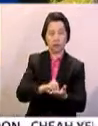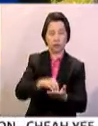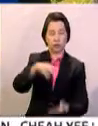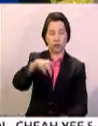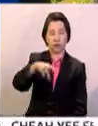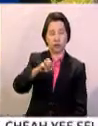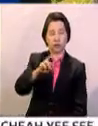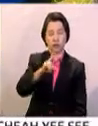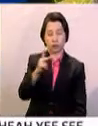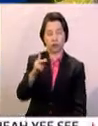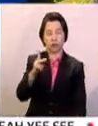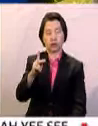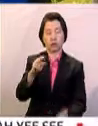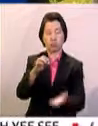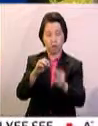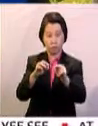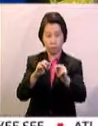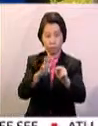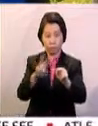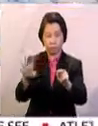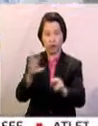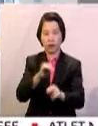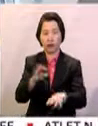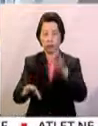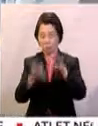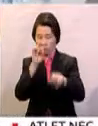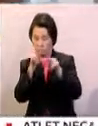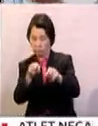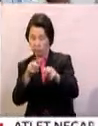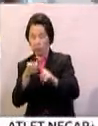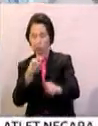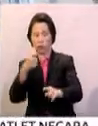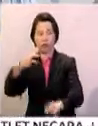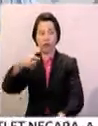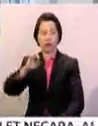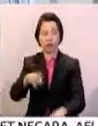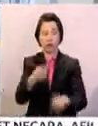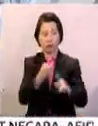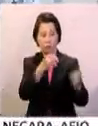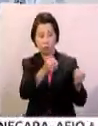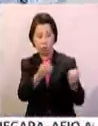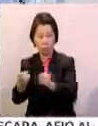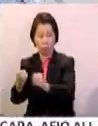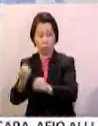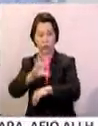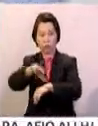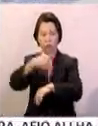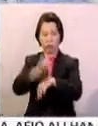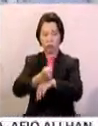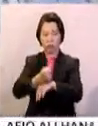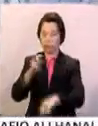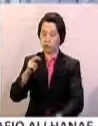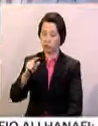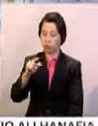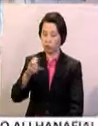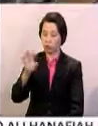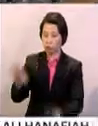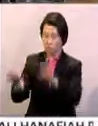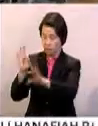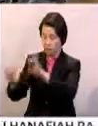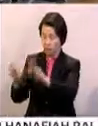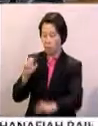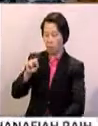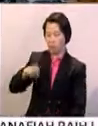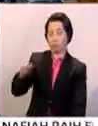Semenyih. Di samping itu, pemerhati-pemerhati pilihan raya daripada wakil-wakil organisasi serta pertubuhan bukan kerajaan NGO yang dilantik oleh